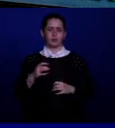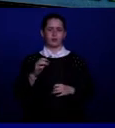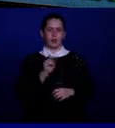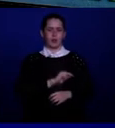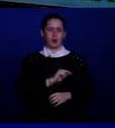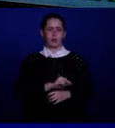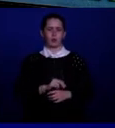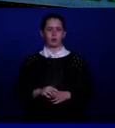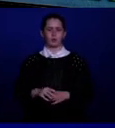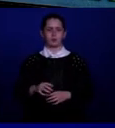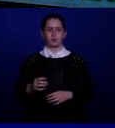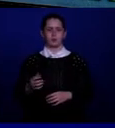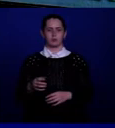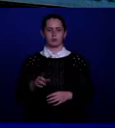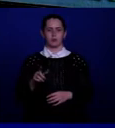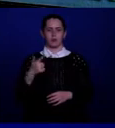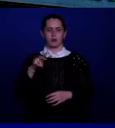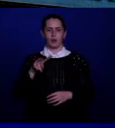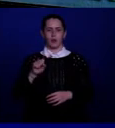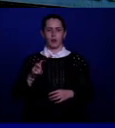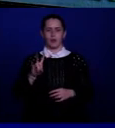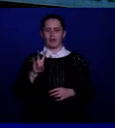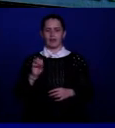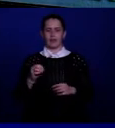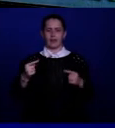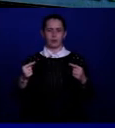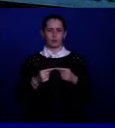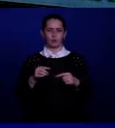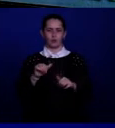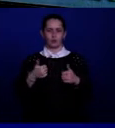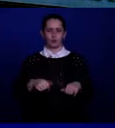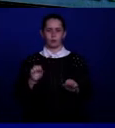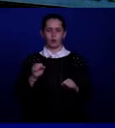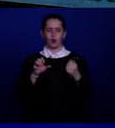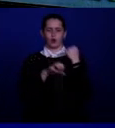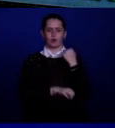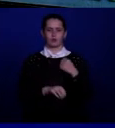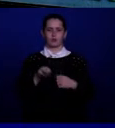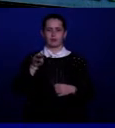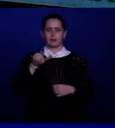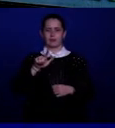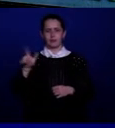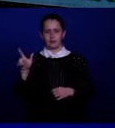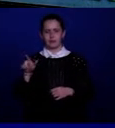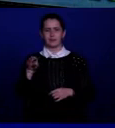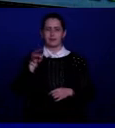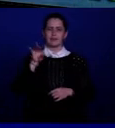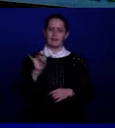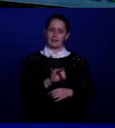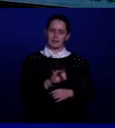работе? Глаголы в неопределенной форме могут оканчиваться на «ть» и на